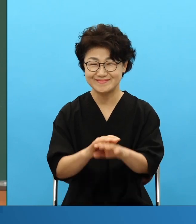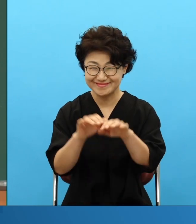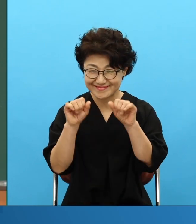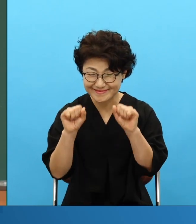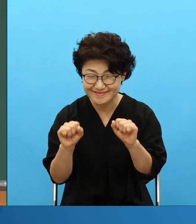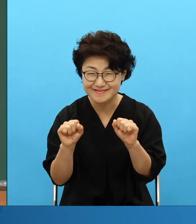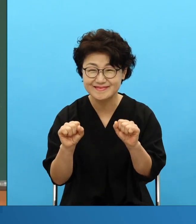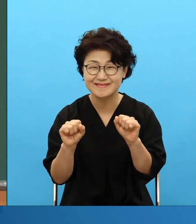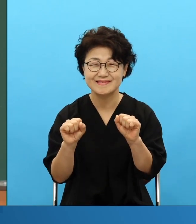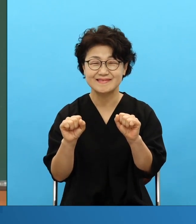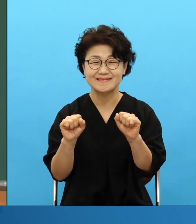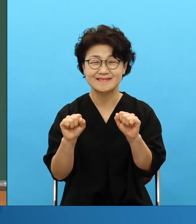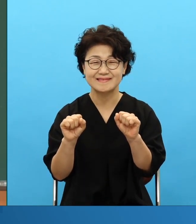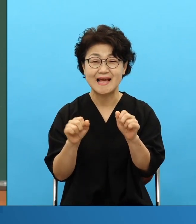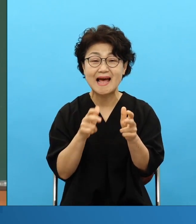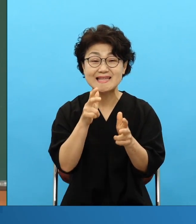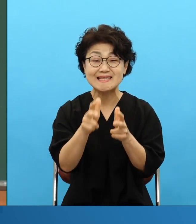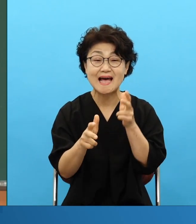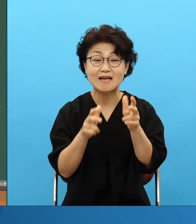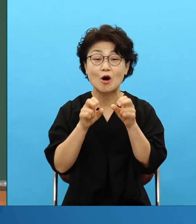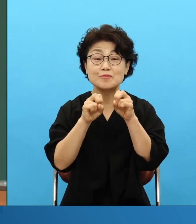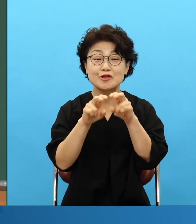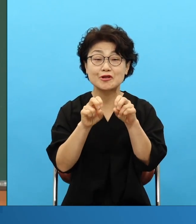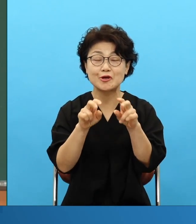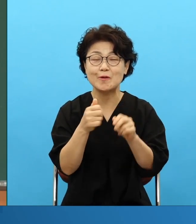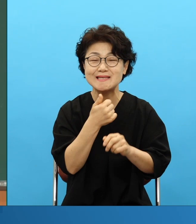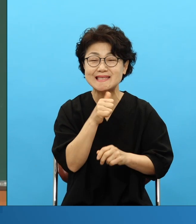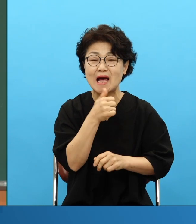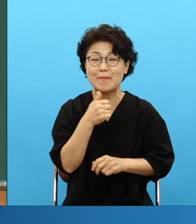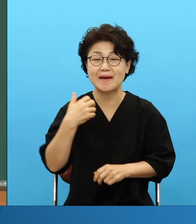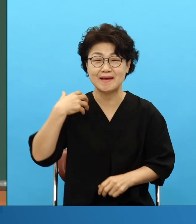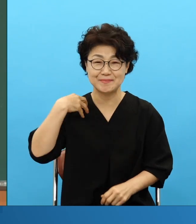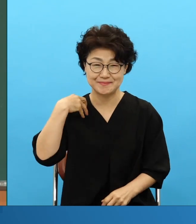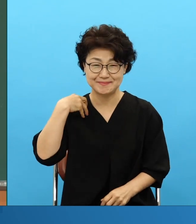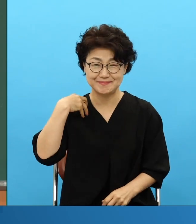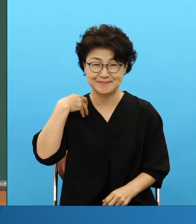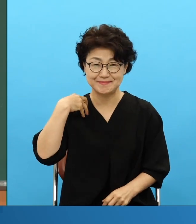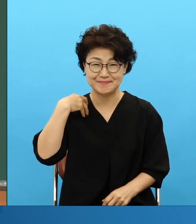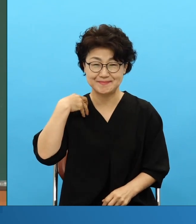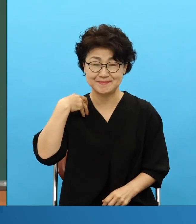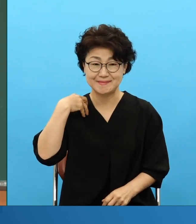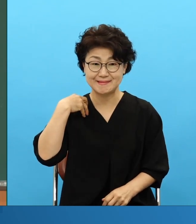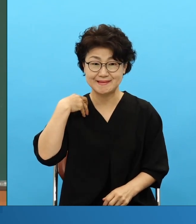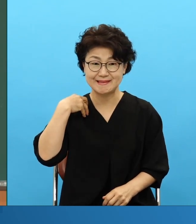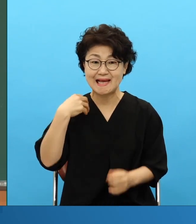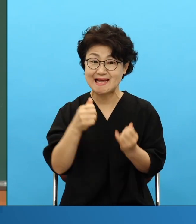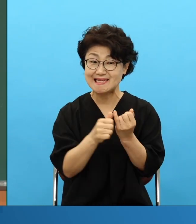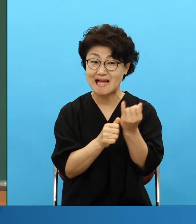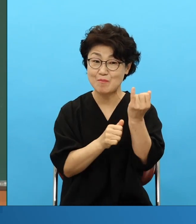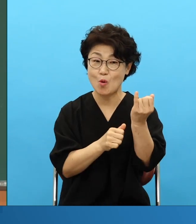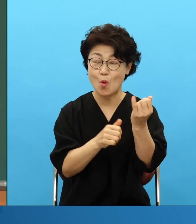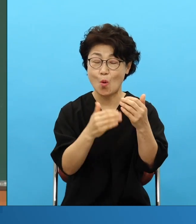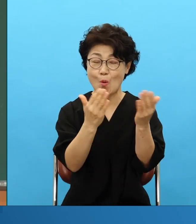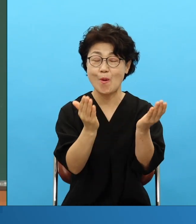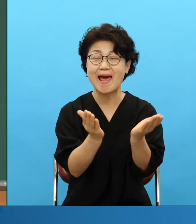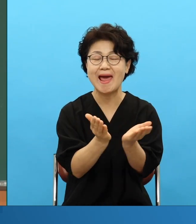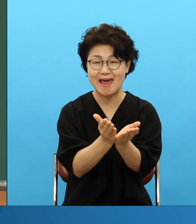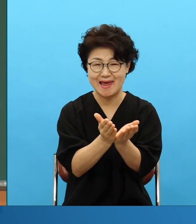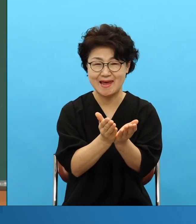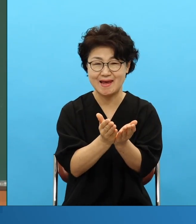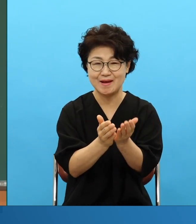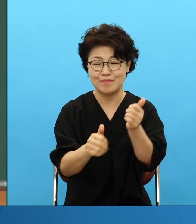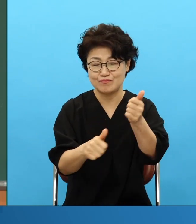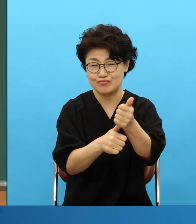안녕하세요. 산업선교 사회를 맡은 세계 사모회 부회장 임마누엘 천안교회